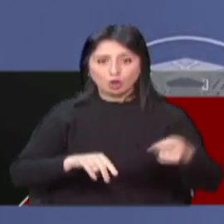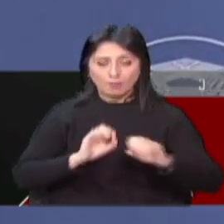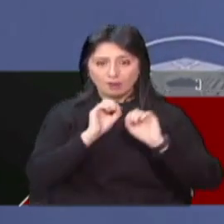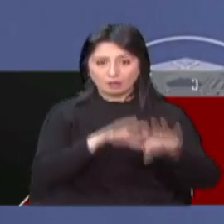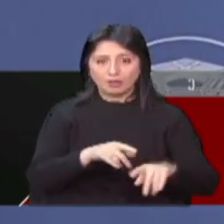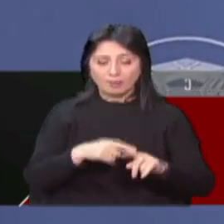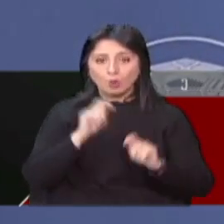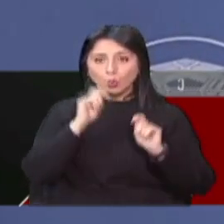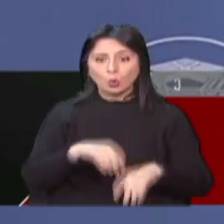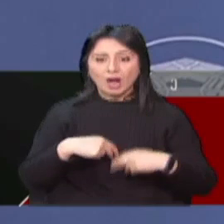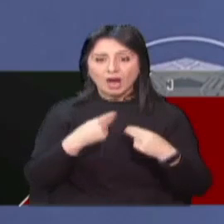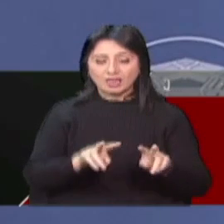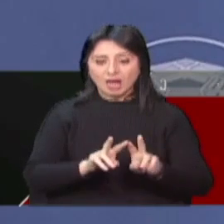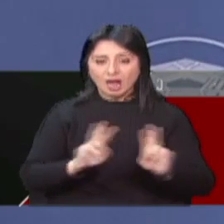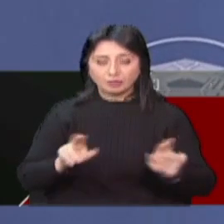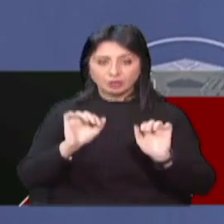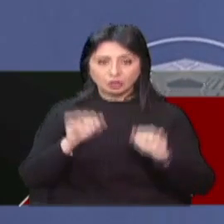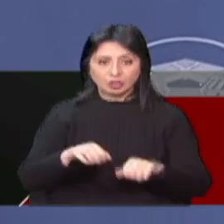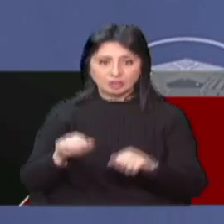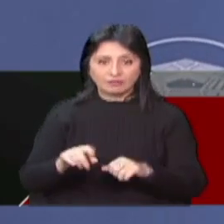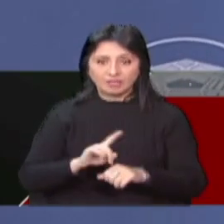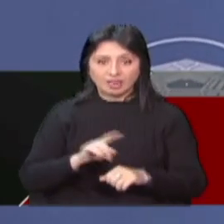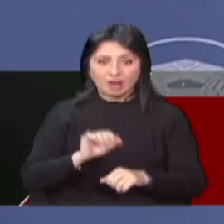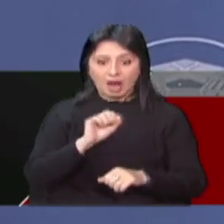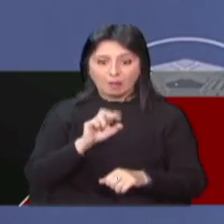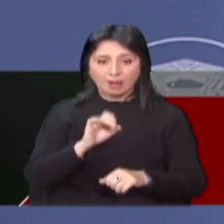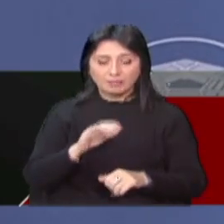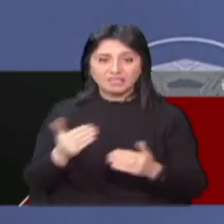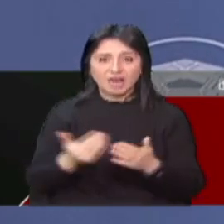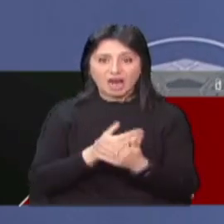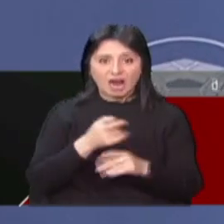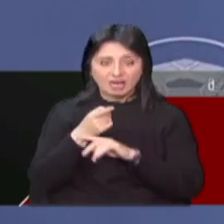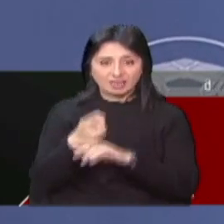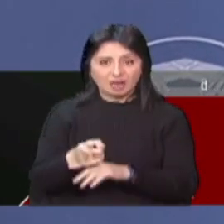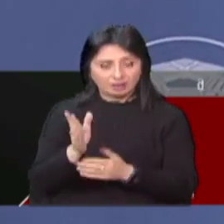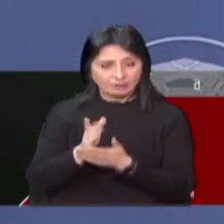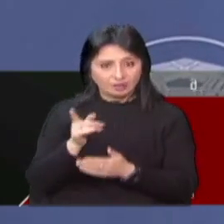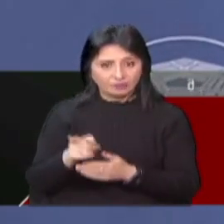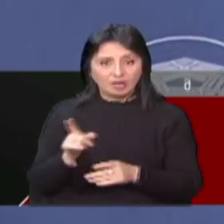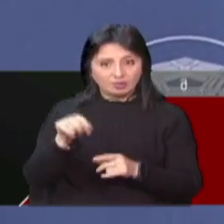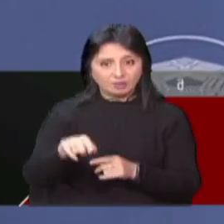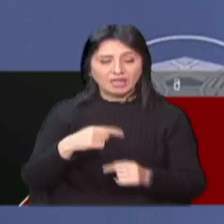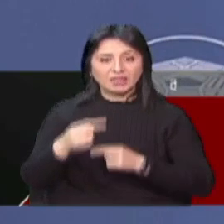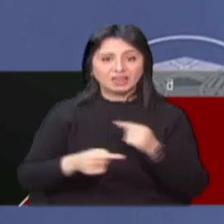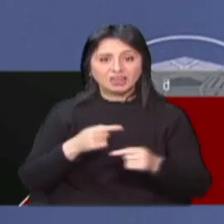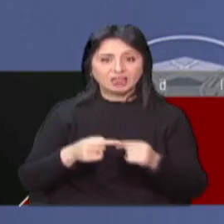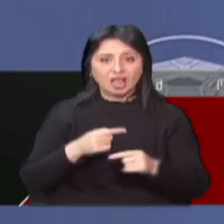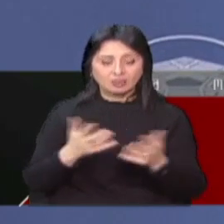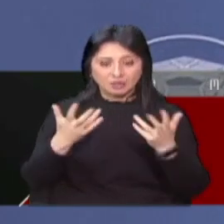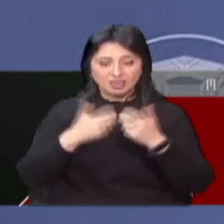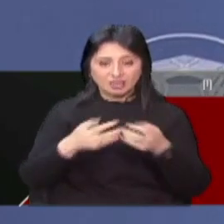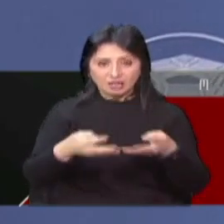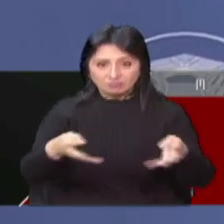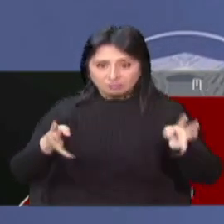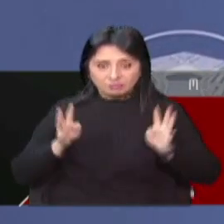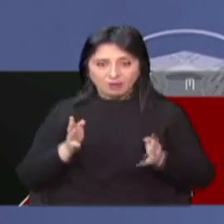miwatsodot. Ukrainas es adlevs analogiur shesazdleblobebs, rasats Abrams-is upro akhali variantis tankebi, rats moitsavs tanamedrove javshansa da